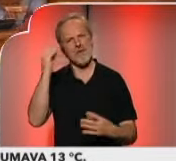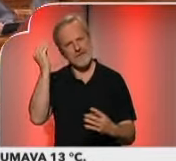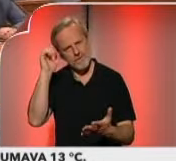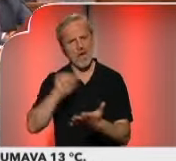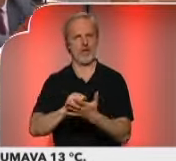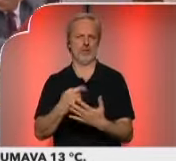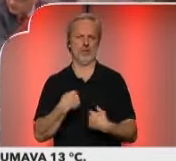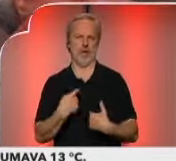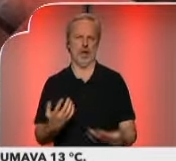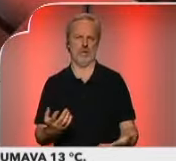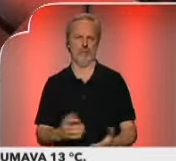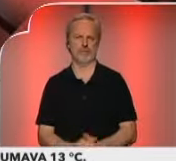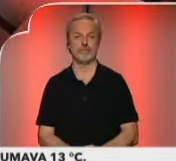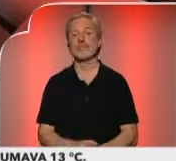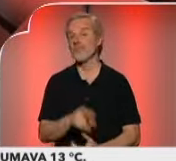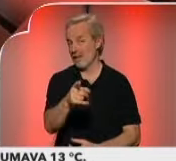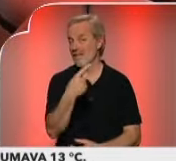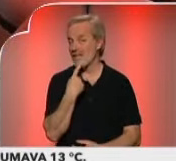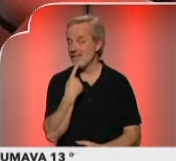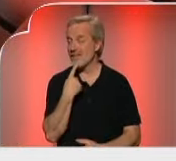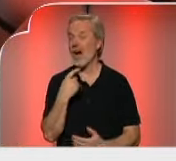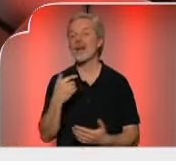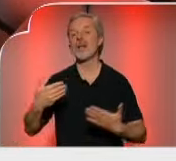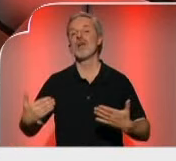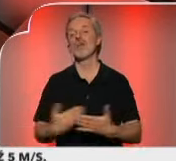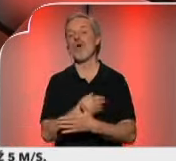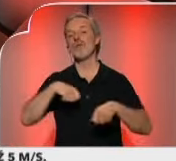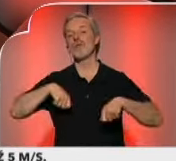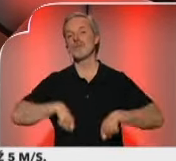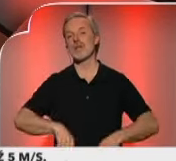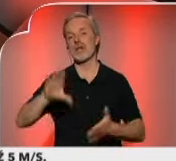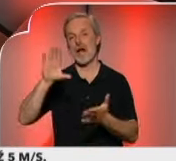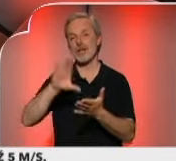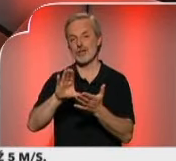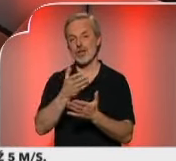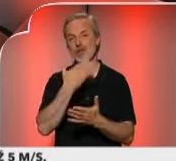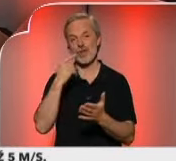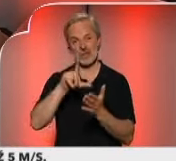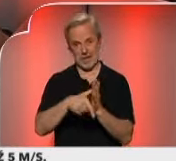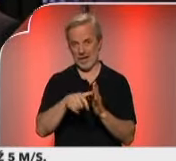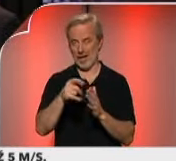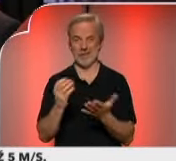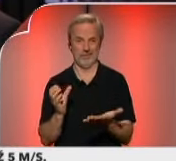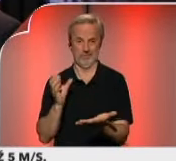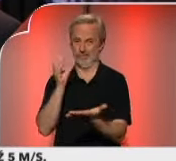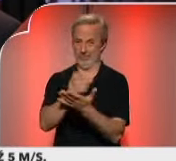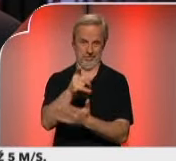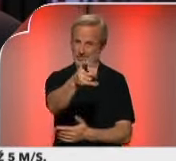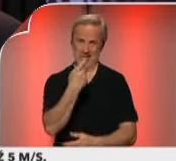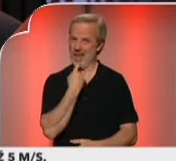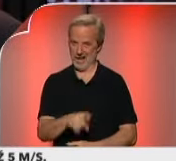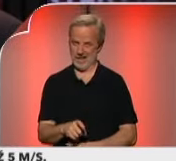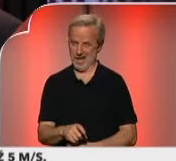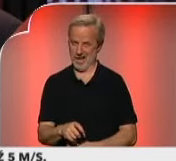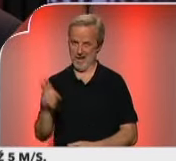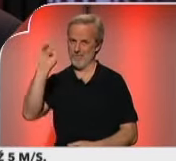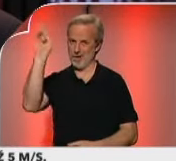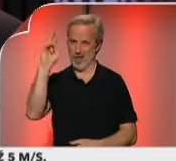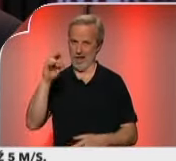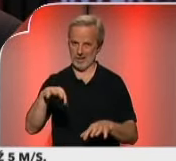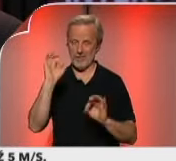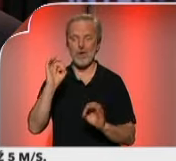už jste dal vědět že na Post nového předsedy středočeské sociální demokracie po richardu dolejšovi kandidovat nebudete ale když jsme spolu